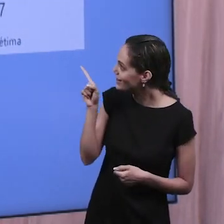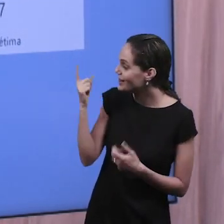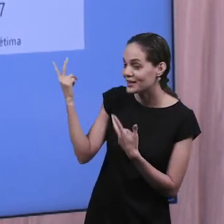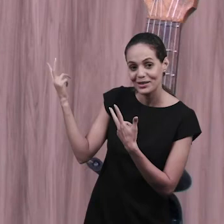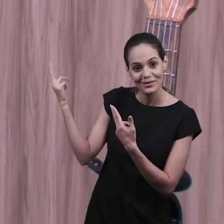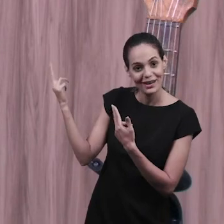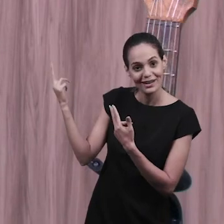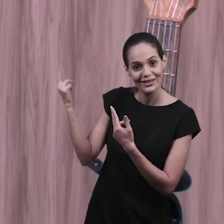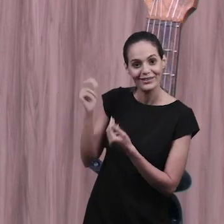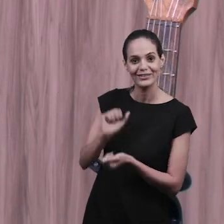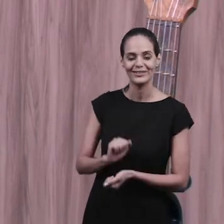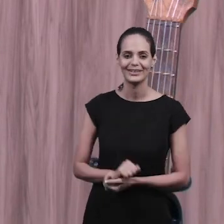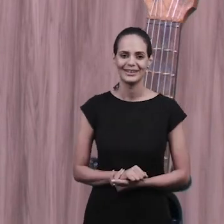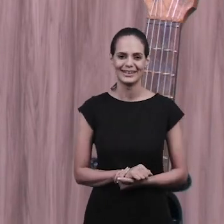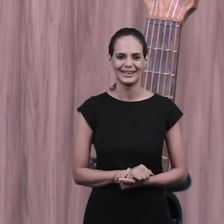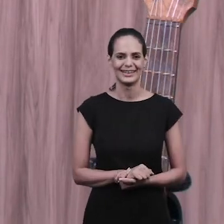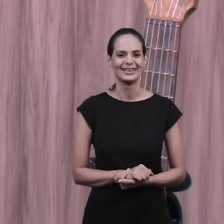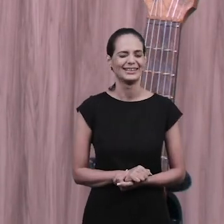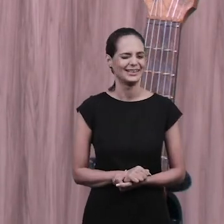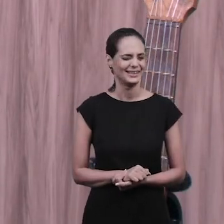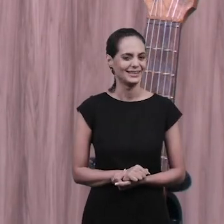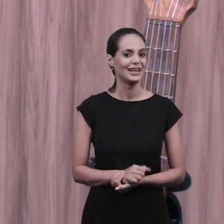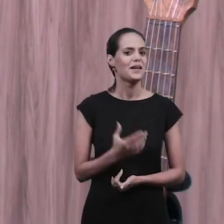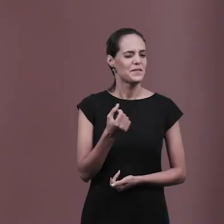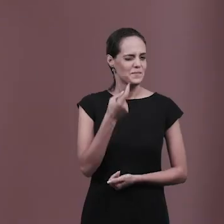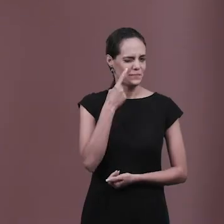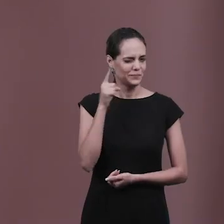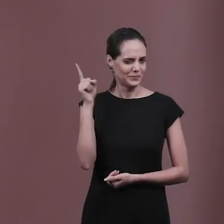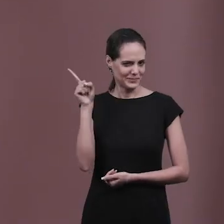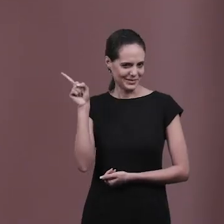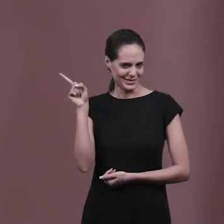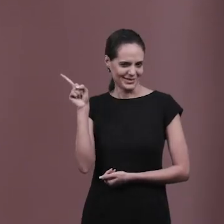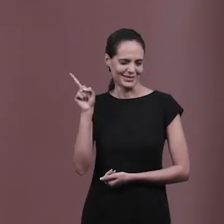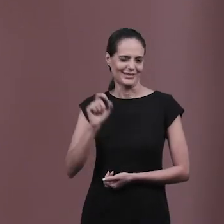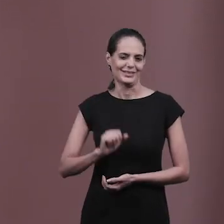corde. Nous allons voir comment on va se faire.